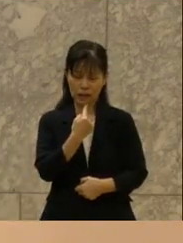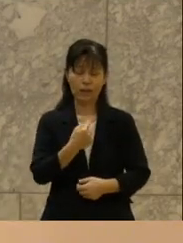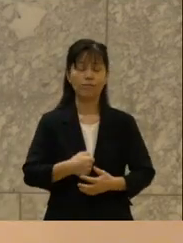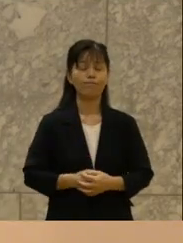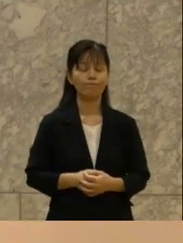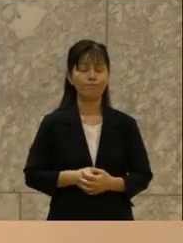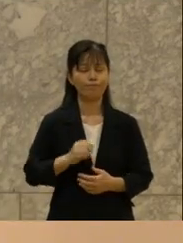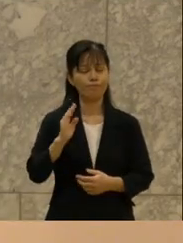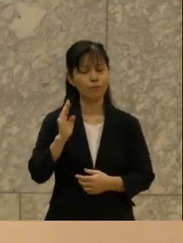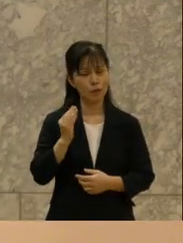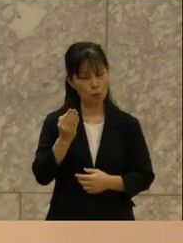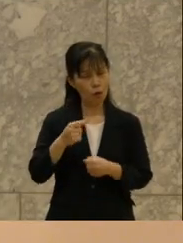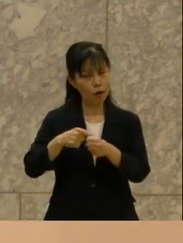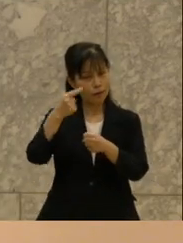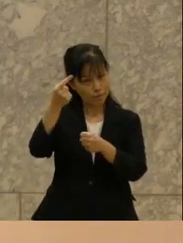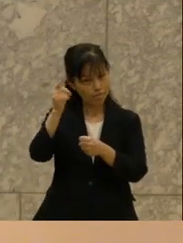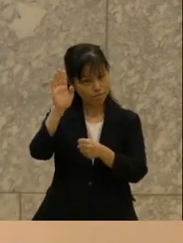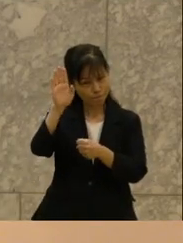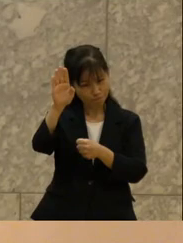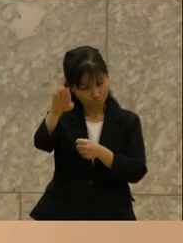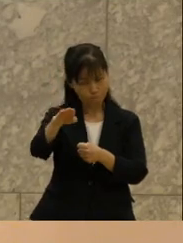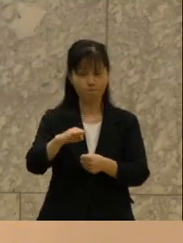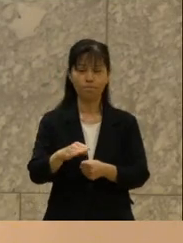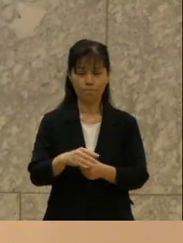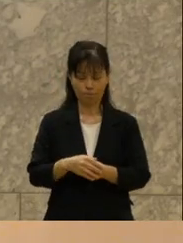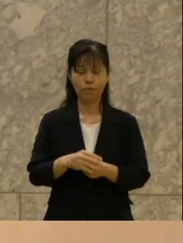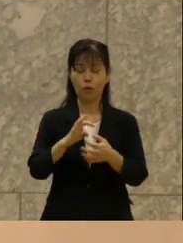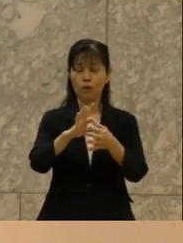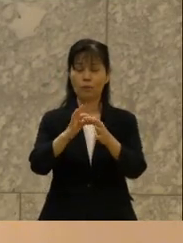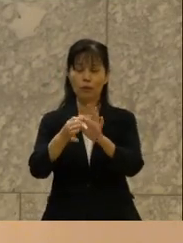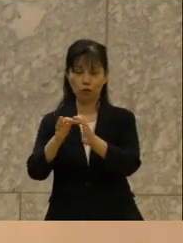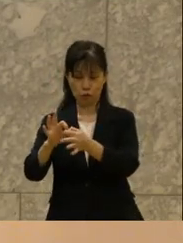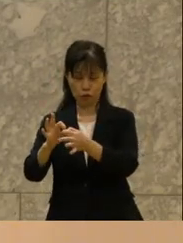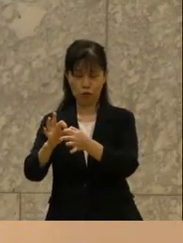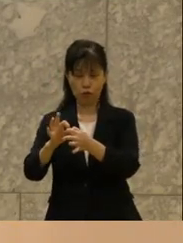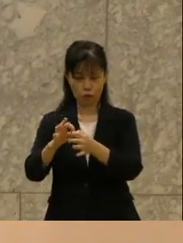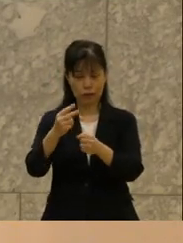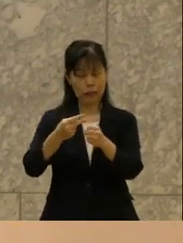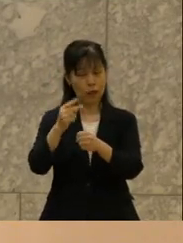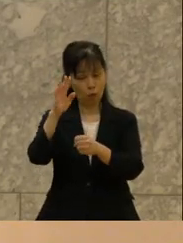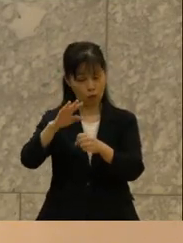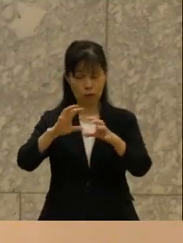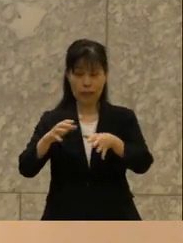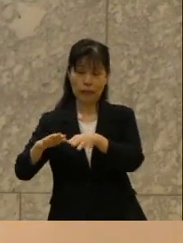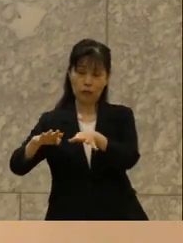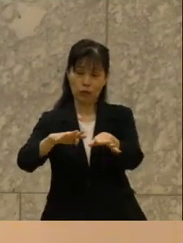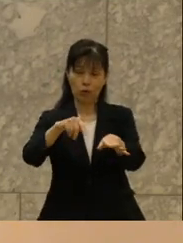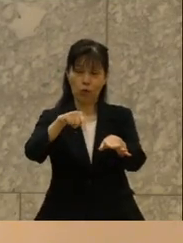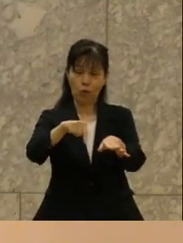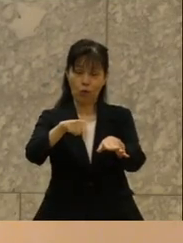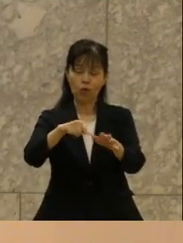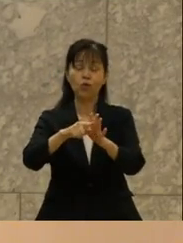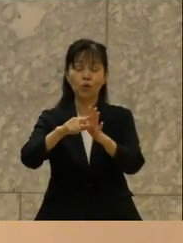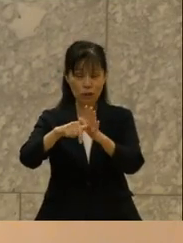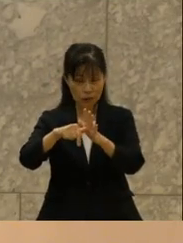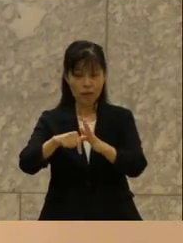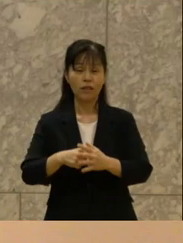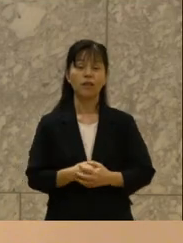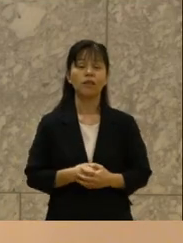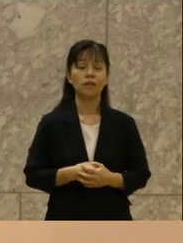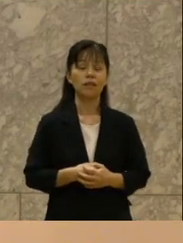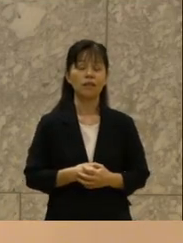ただまぁ来年以降のパリオリンピックであるとかそのそれこそ2年後の投票を世界陸上を見た時に